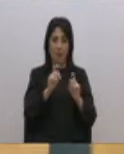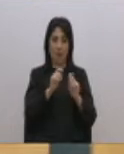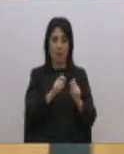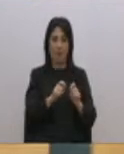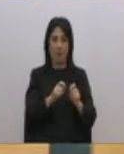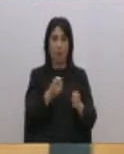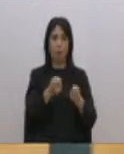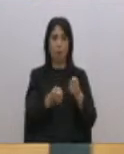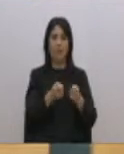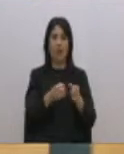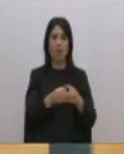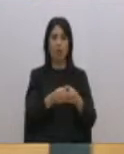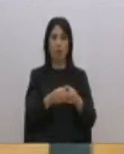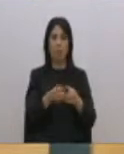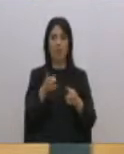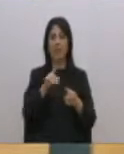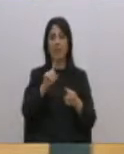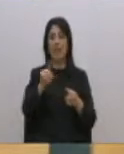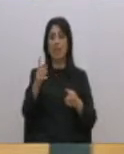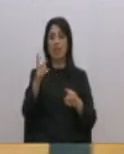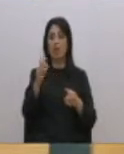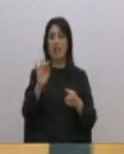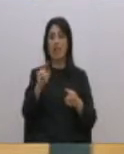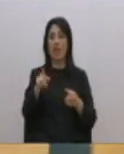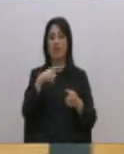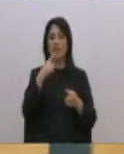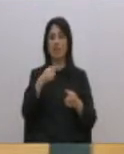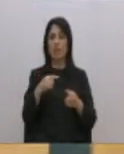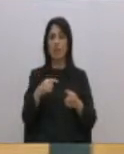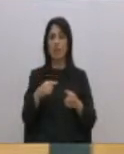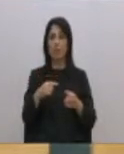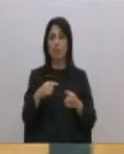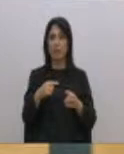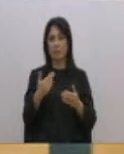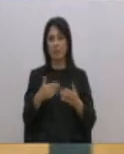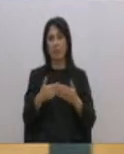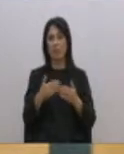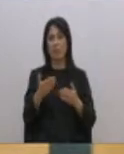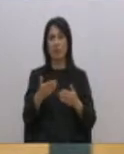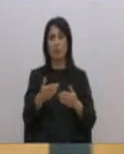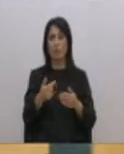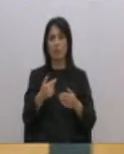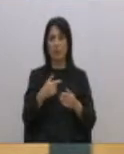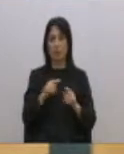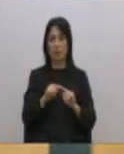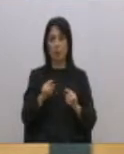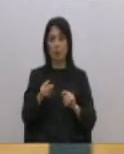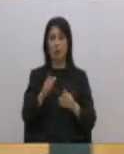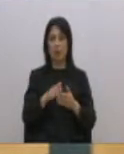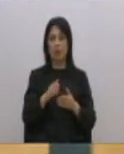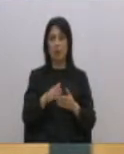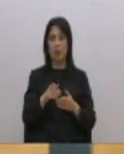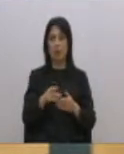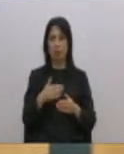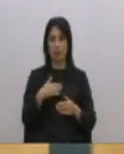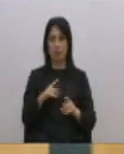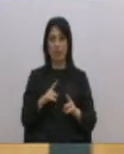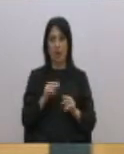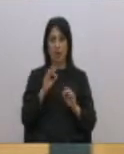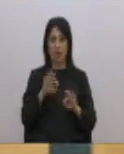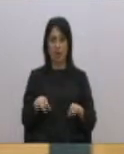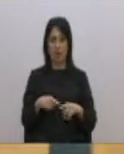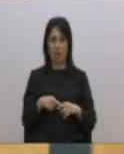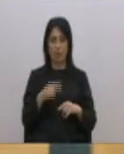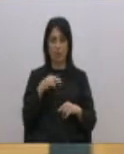თქვა უმცირესობა. Დანარჩენი ორი ფრაქცია იტყვის რომ პირობითად ვამბობ რომელიც ოპოზიციაში არიან ჩვენ რა